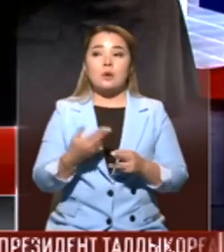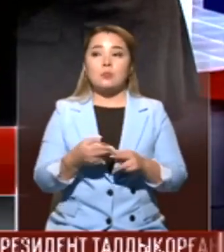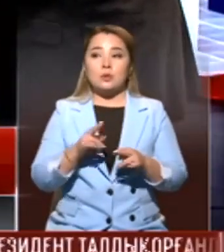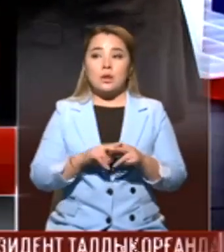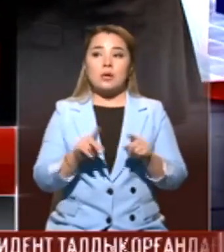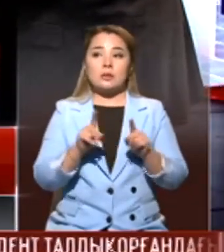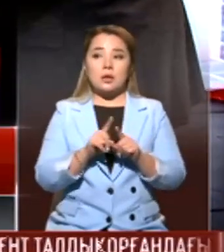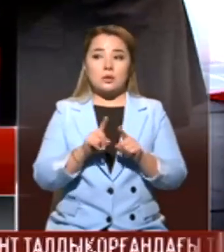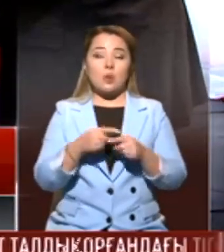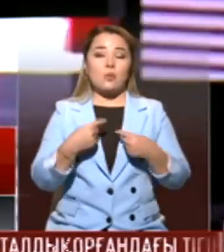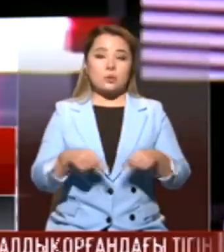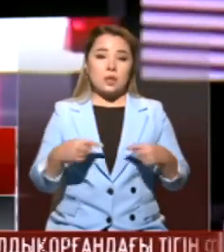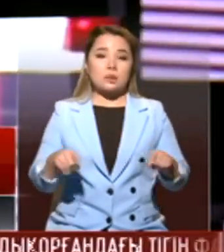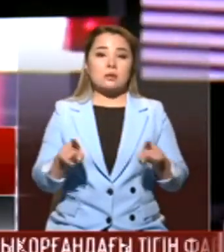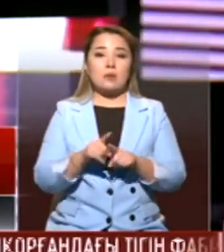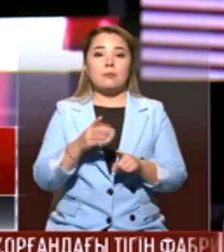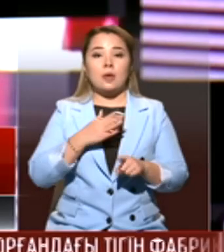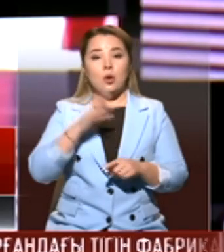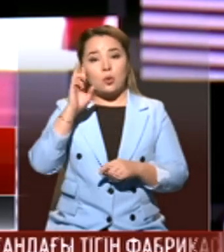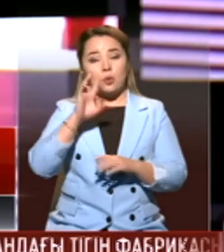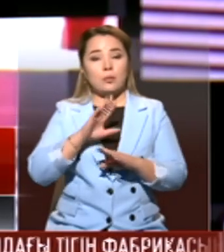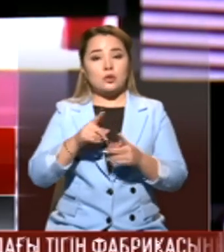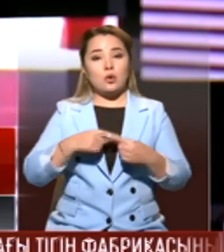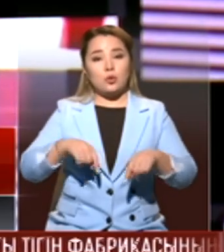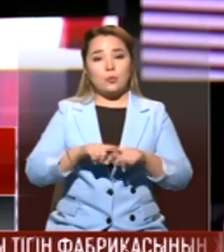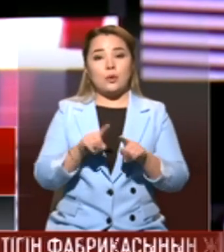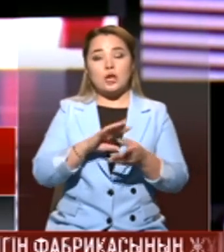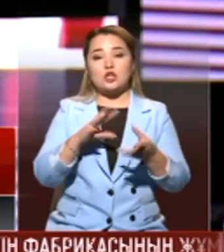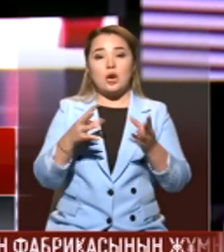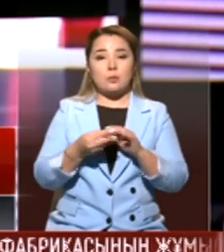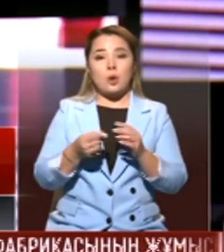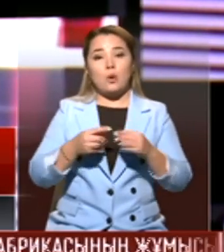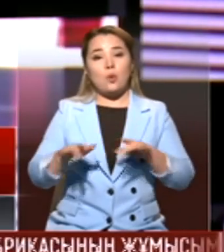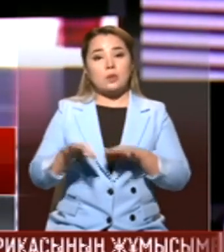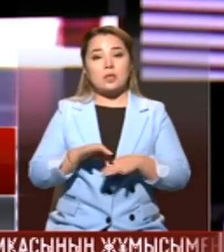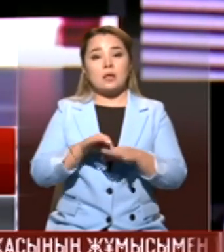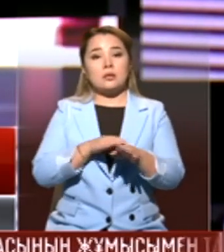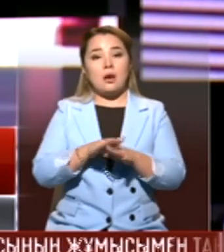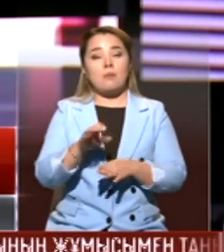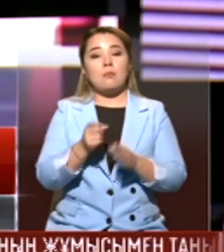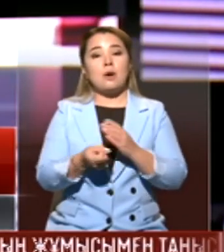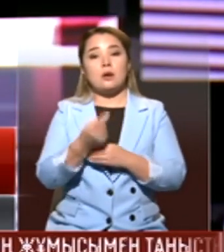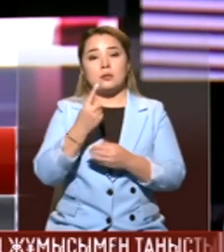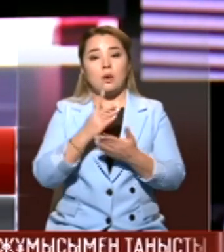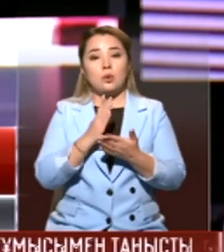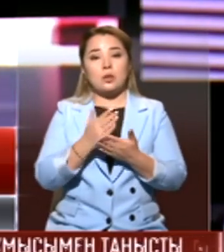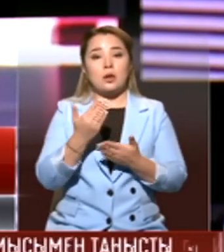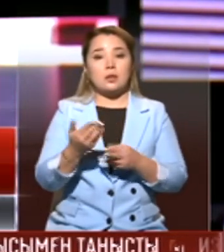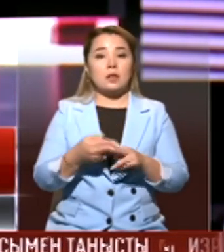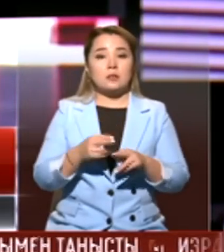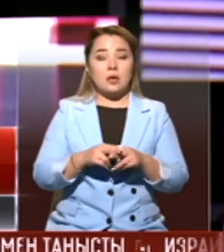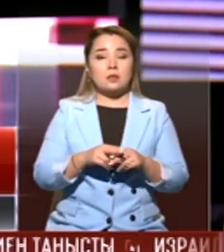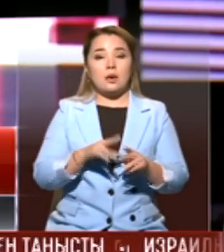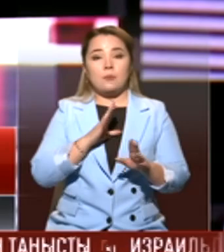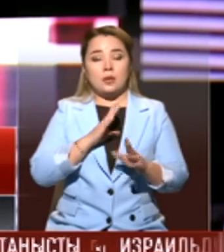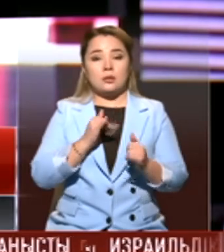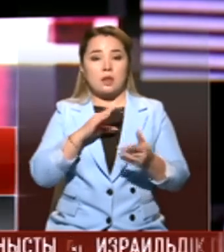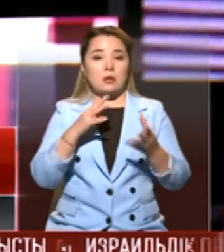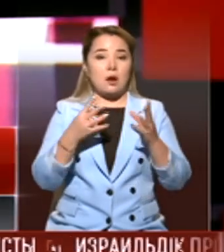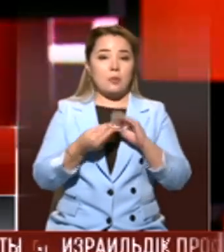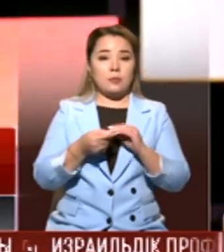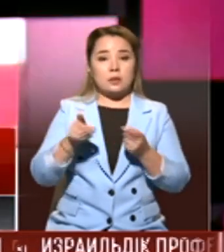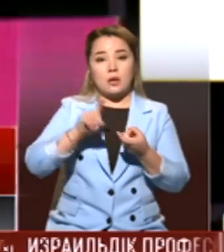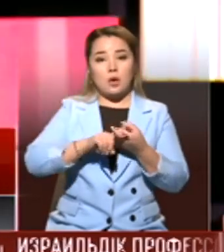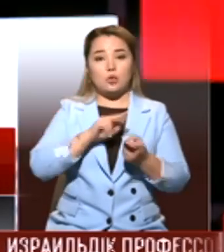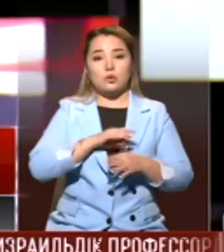енді өзге де осындай үкіметтік емес ұйымдардың, жалпы осындай қозғалыстардың пайда болғаны осындай институттардың қалыптасуына алып